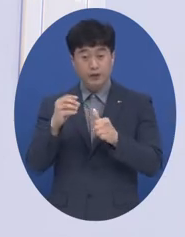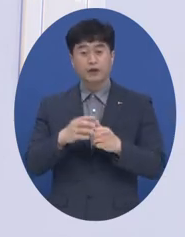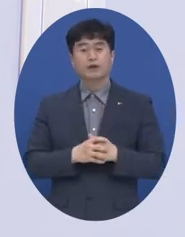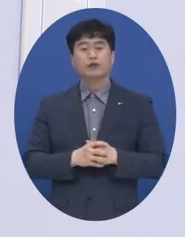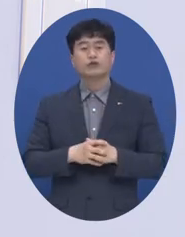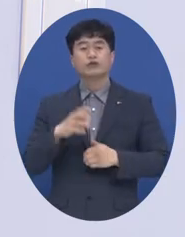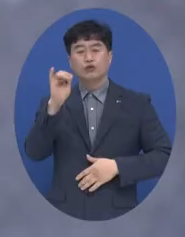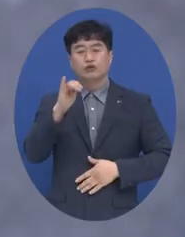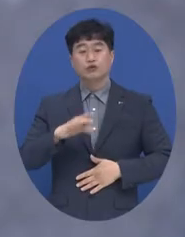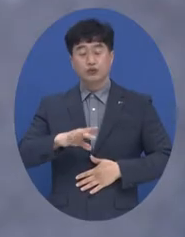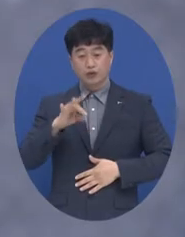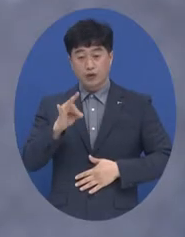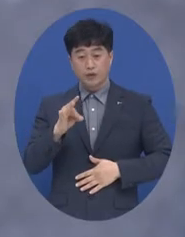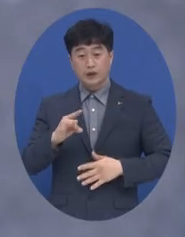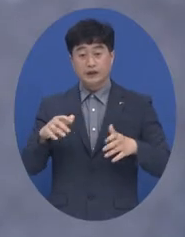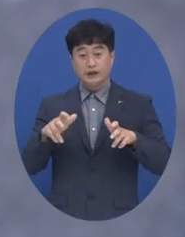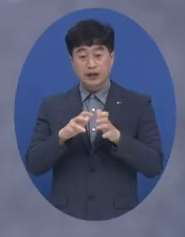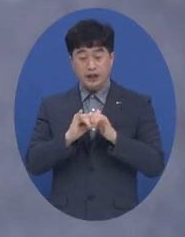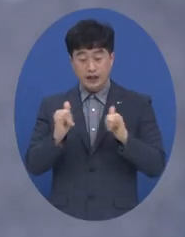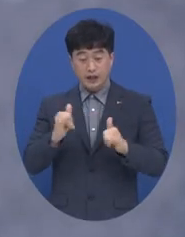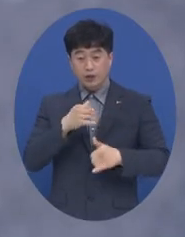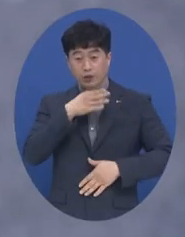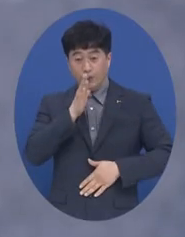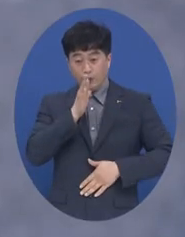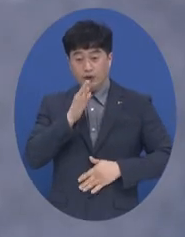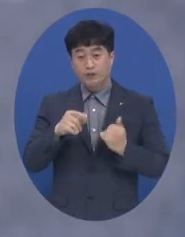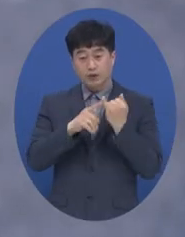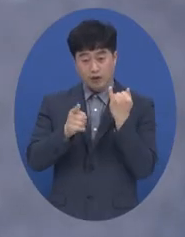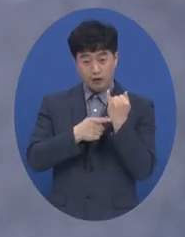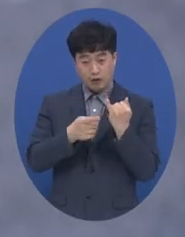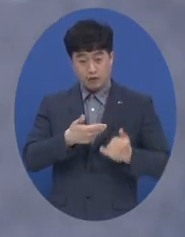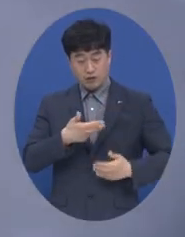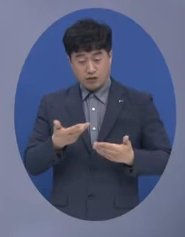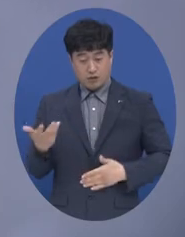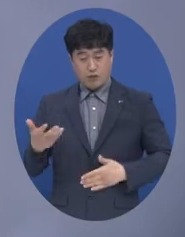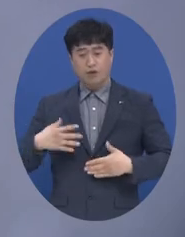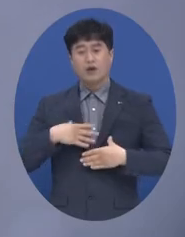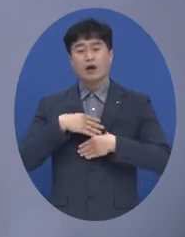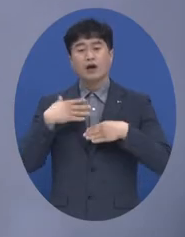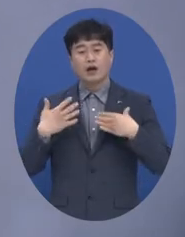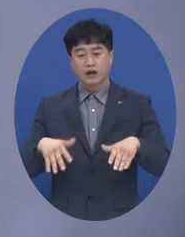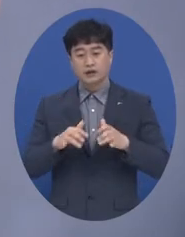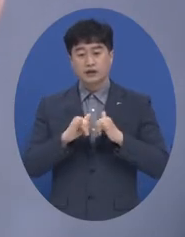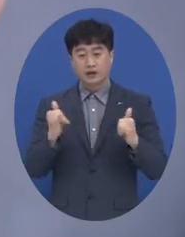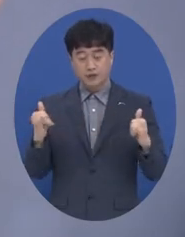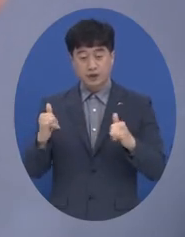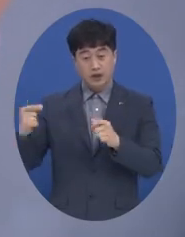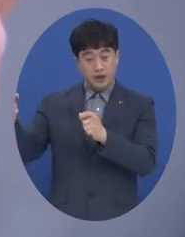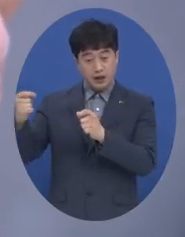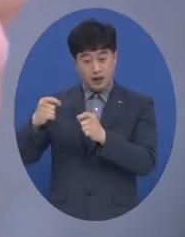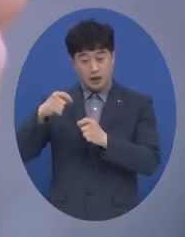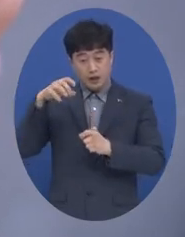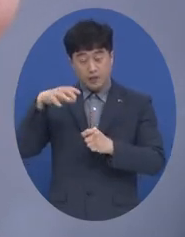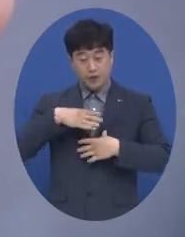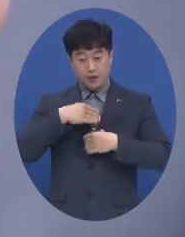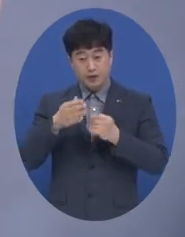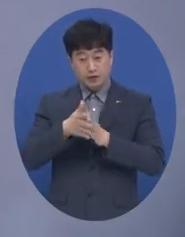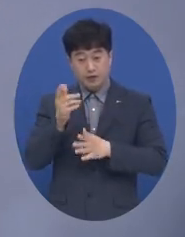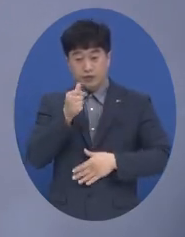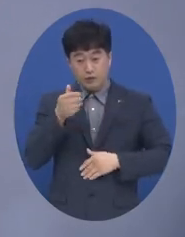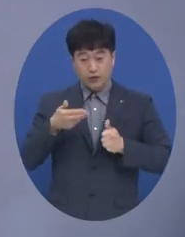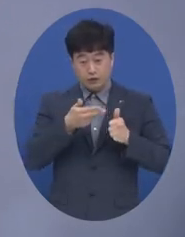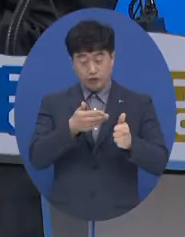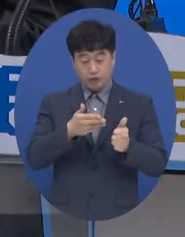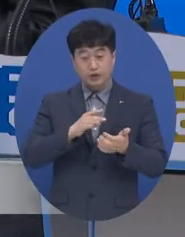장애인과 노인 임산부 를 비롯한 이동 약자에게 가까운 편의시설을 알려주는 편의시설 스마트 앱을 개발할